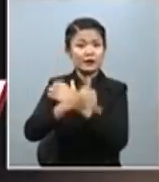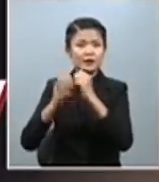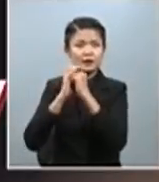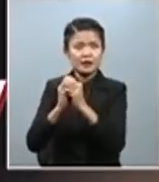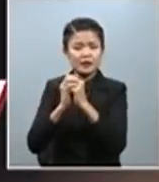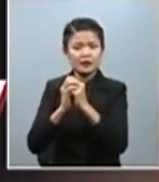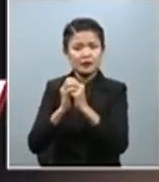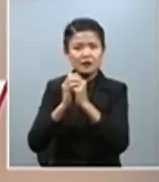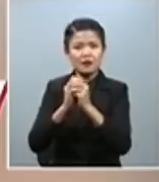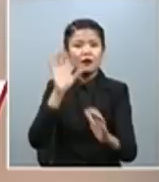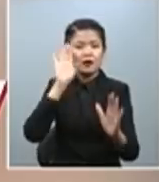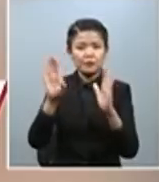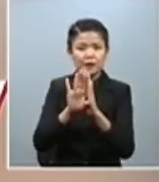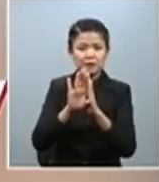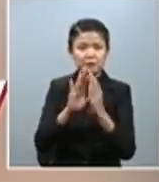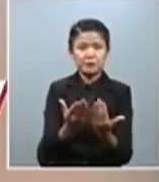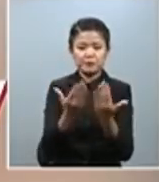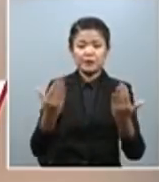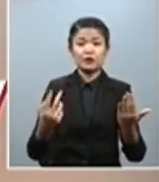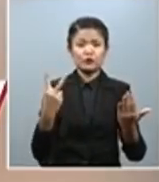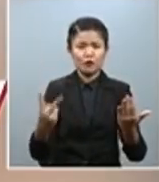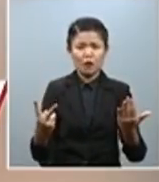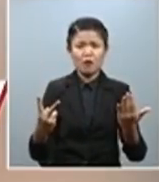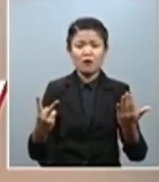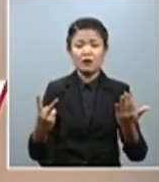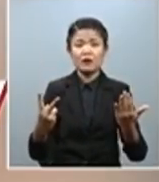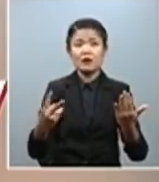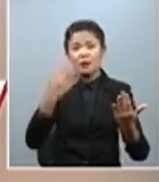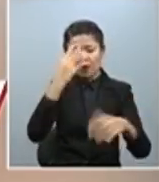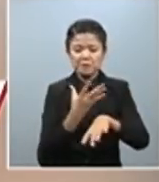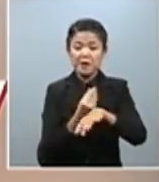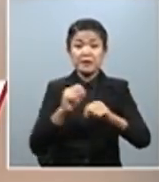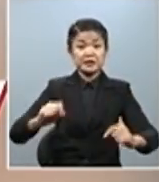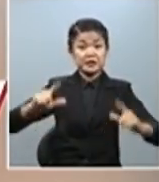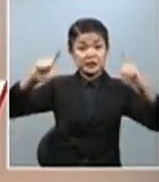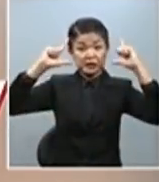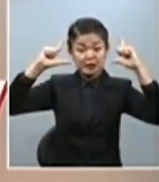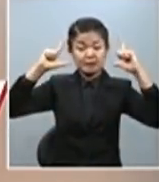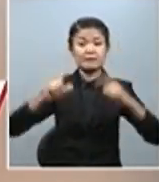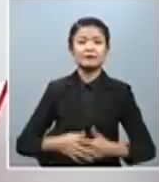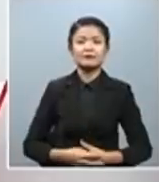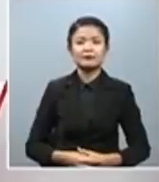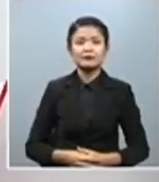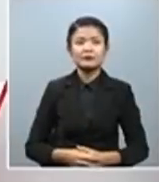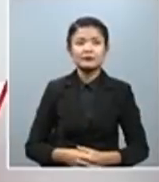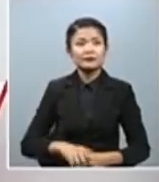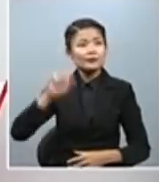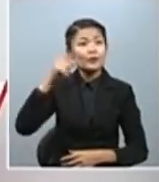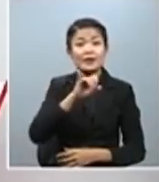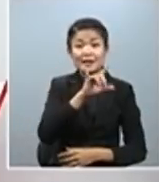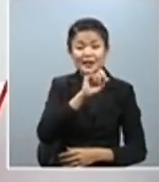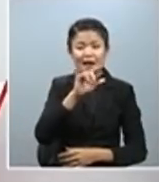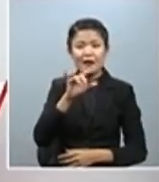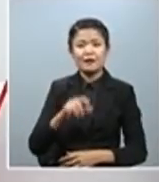กด้วยกันเลยนะครับในฐานะแรงบันดาลใจแห่งแบรนด์เครื่องเพชรชื่อดัง Beauty James นั่นเองนะครับโดยน้องยาย่าก็มีการโพสต์ภ